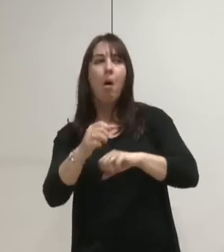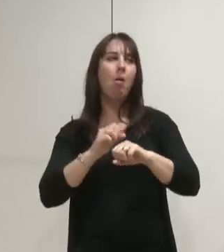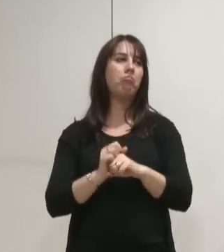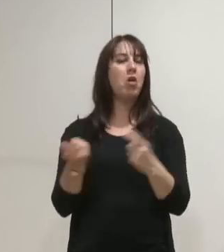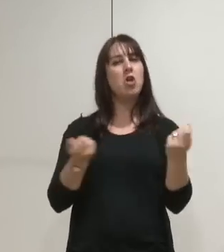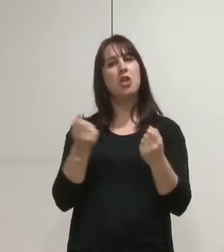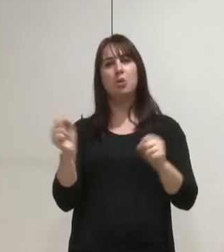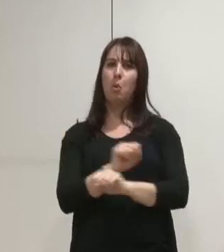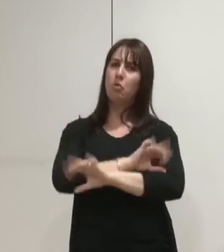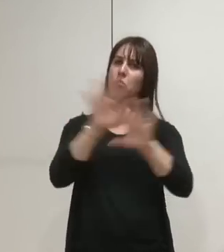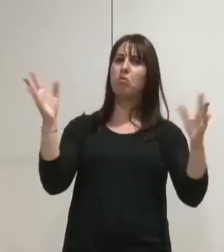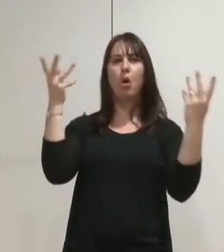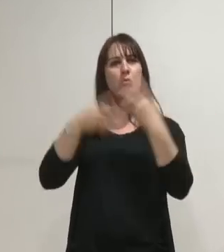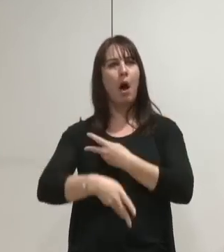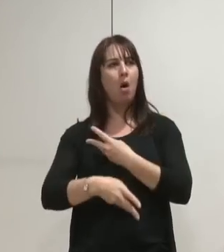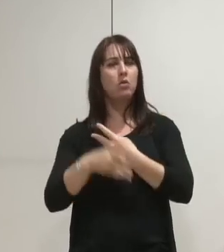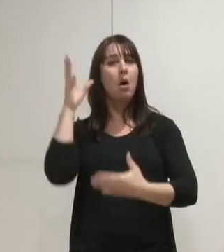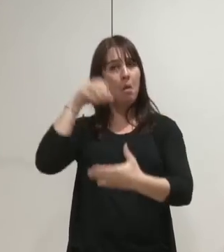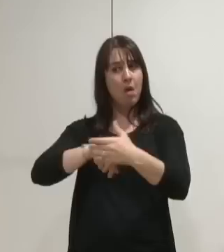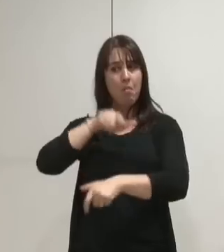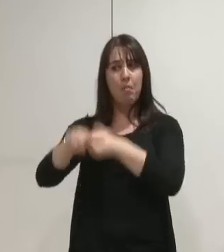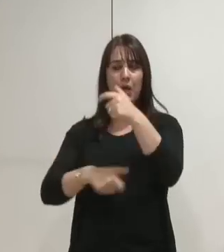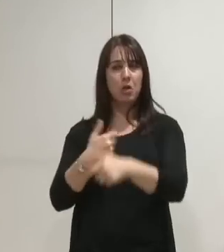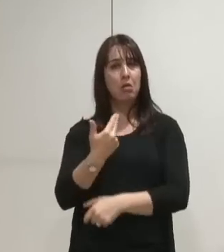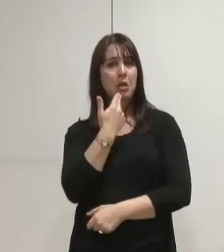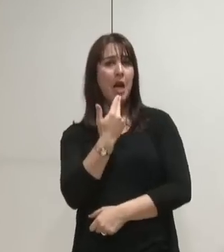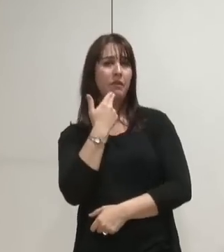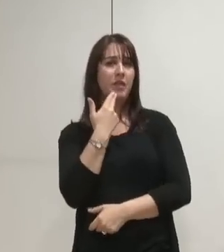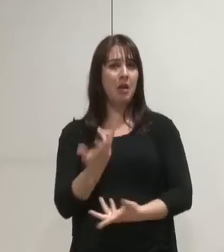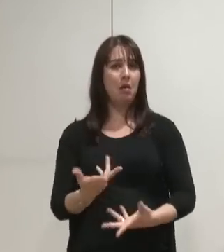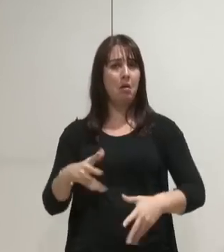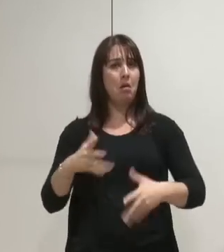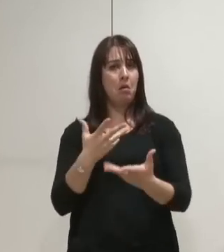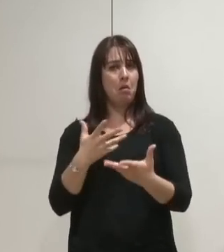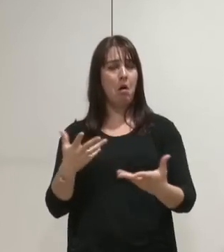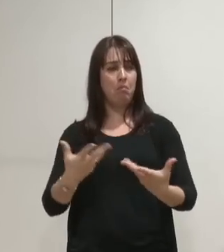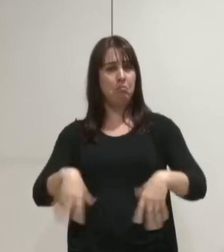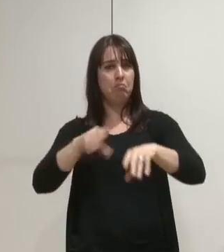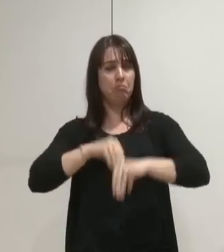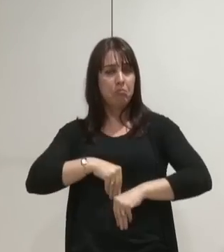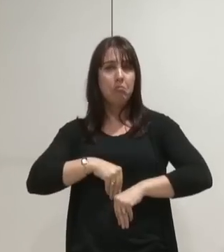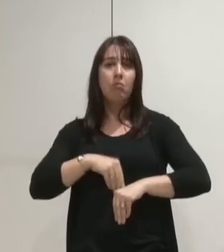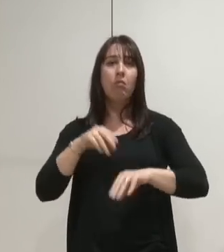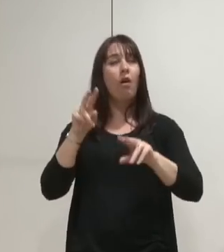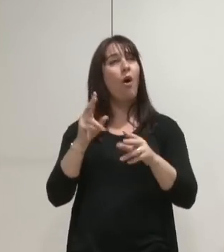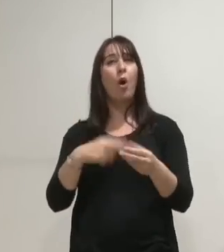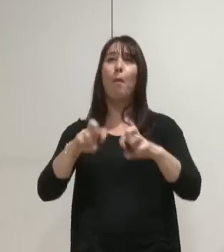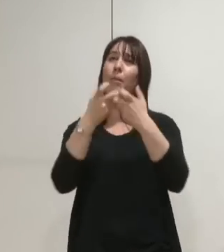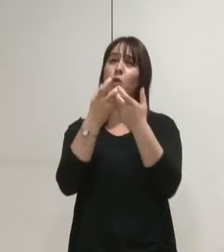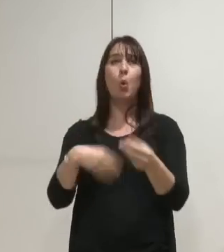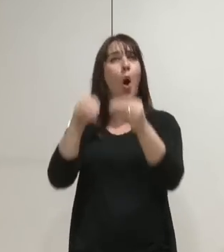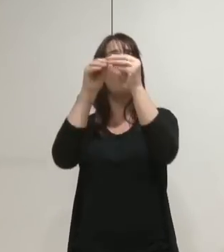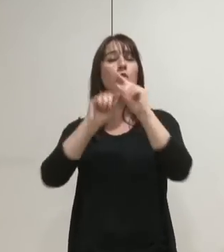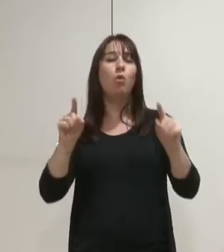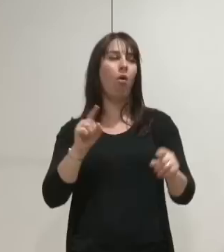gestion même des personnalités qualifiées pas de surcout alors là mais permettez-moi d'en douter parce que c'est c'est vraiment